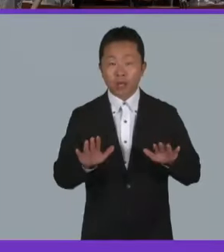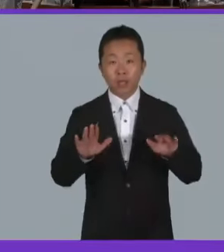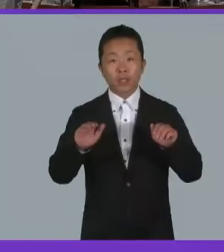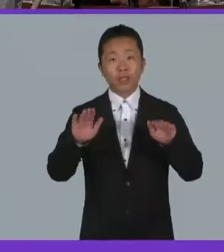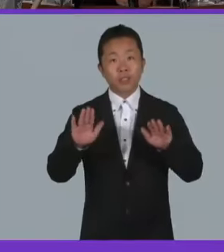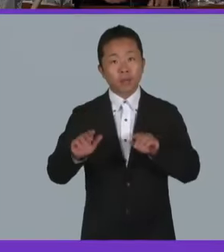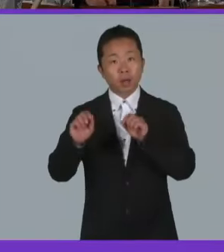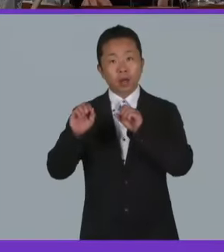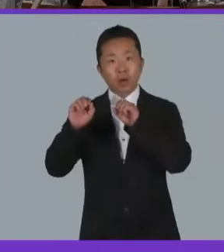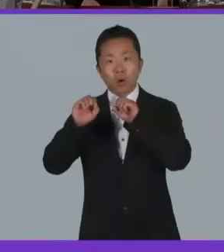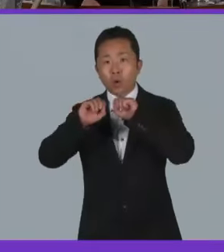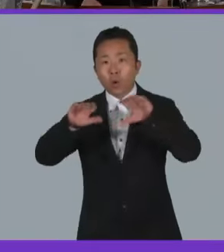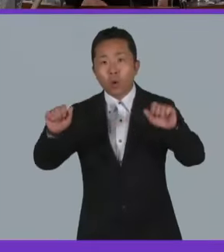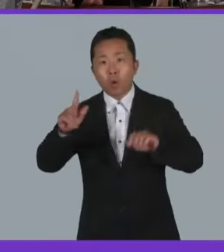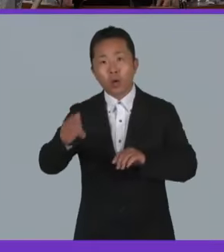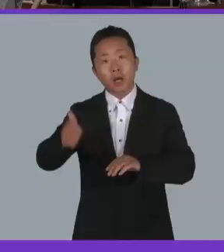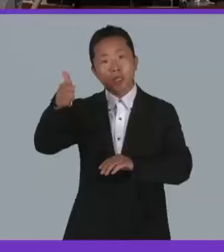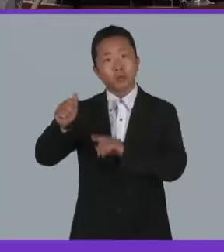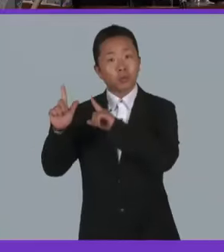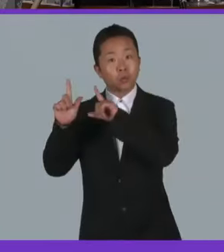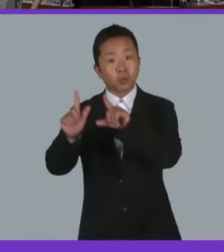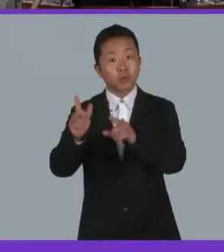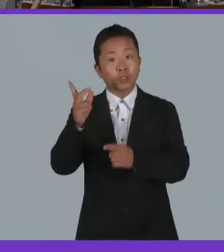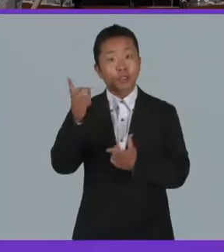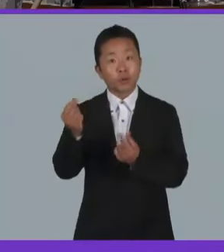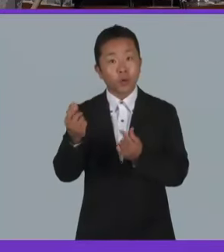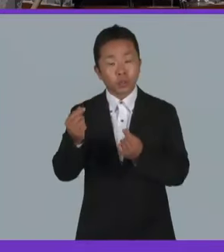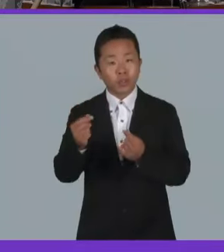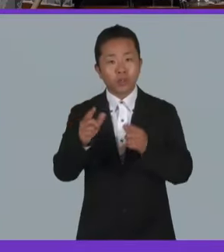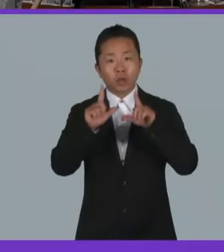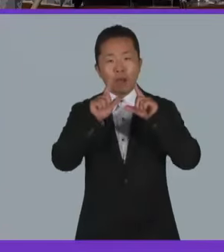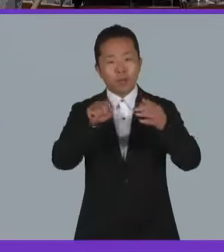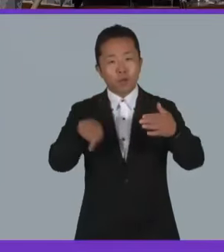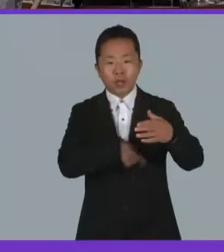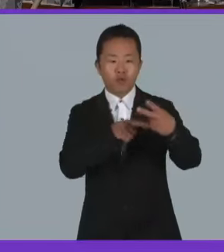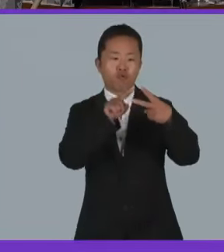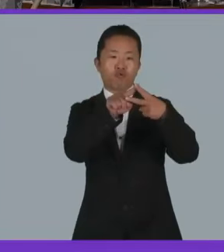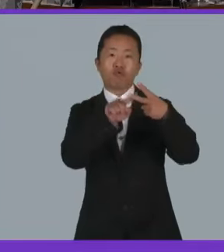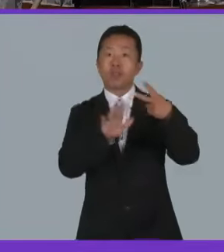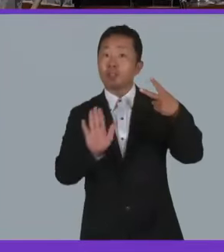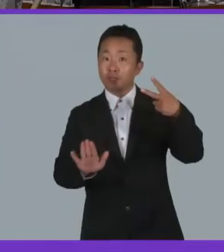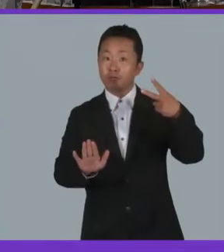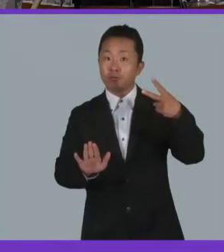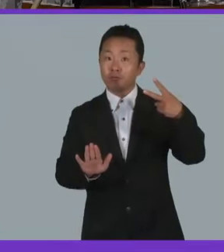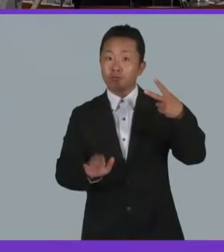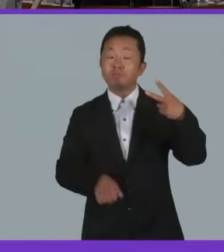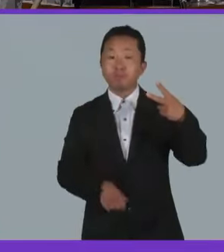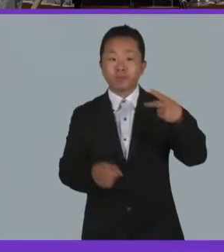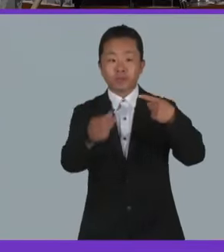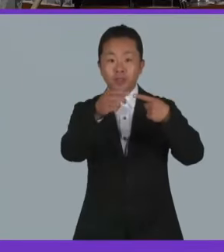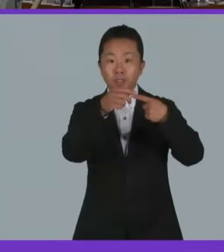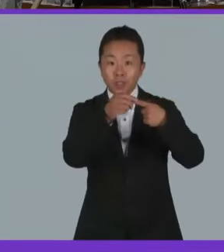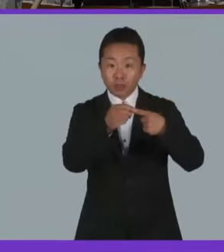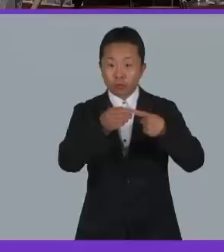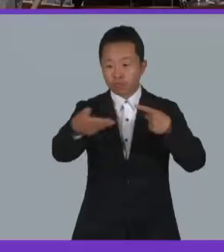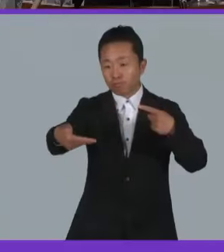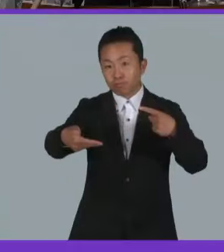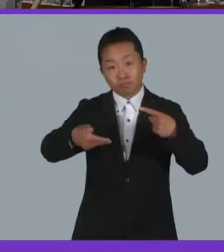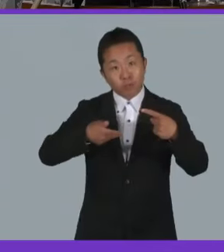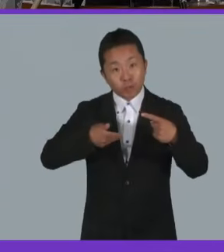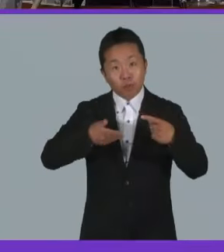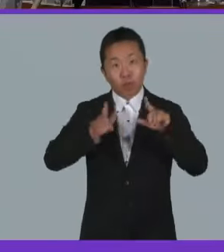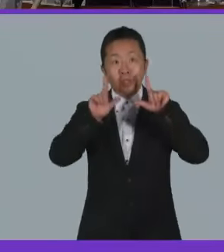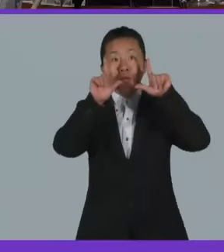今高課長がお話がありましたように発表案件が2つございますので、その1つごと